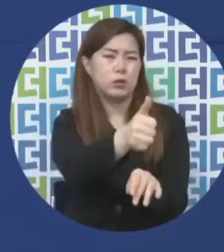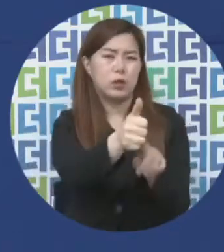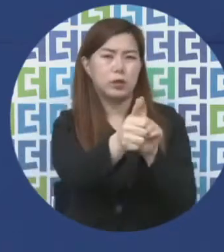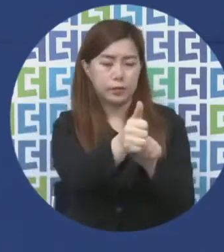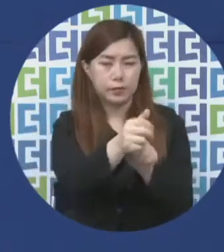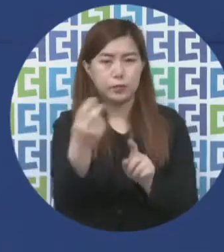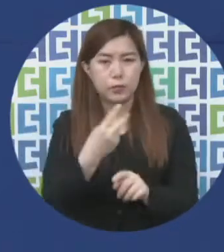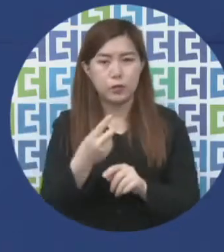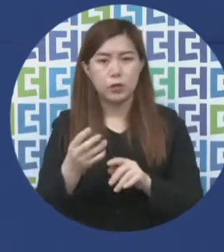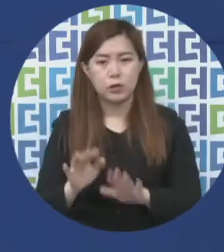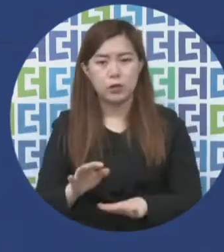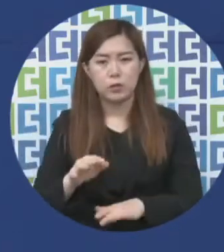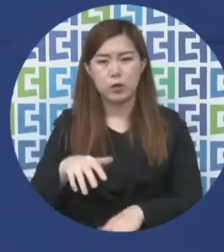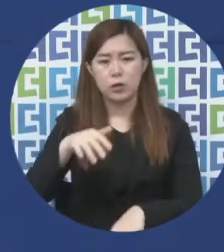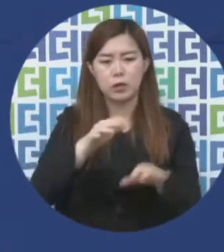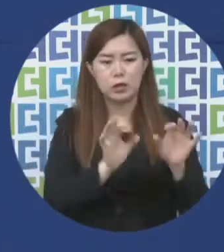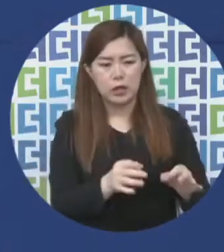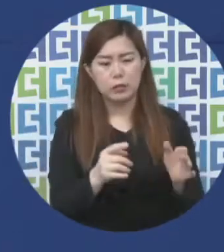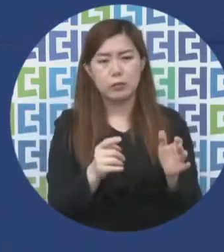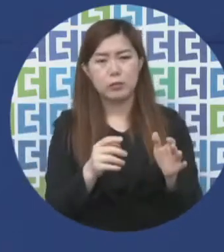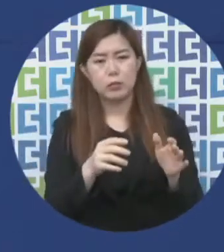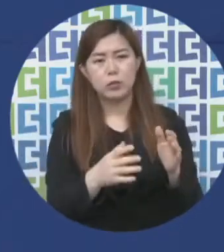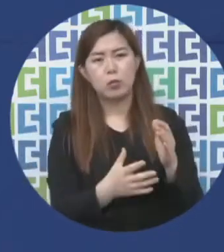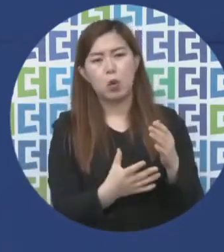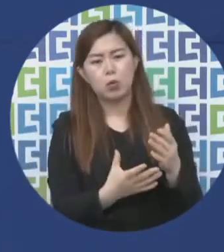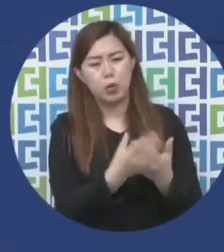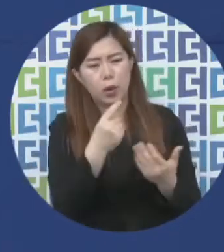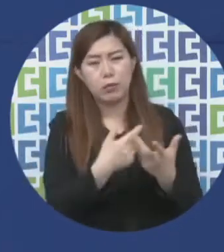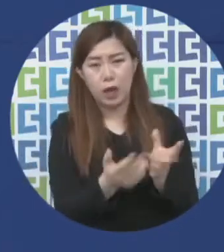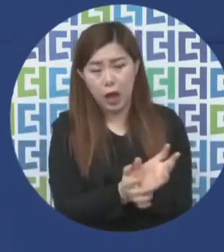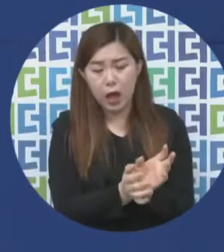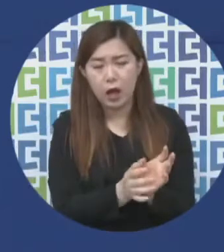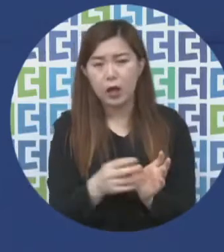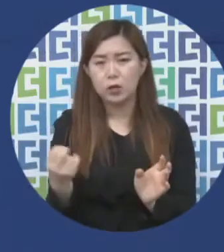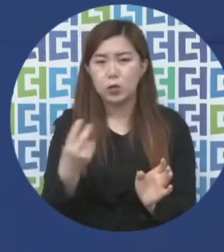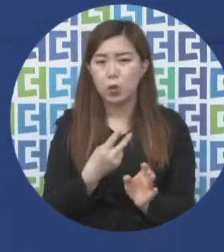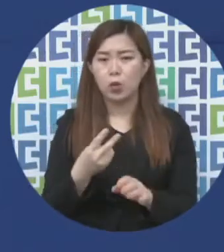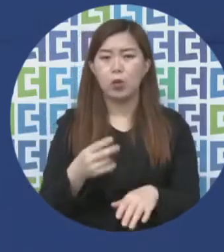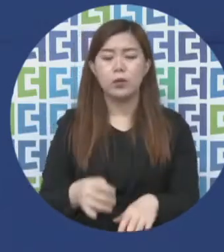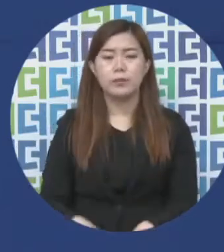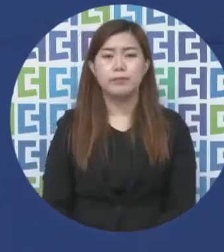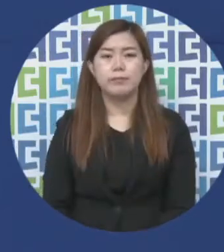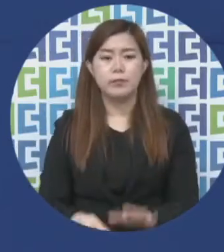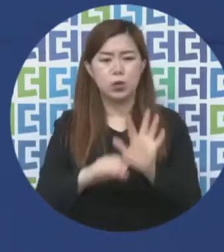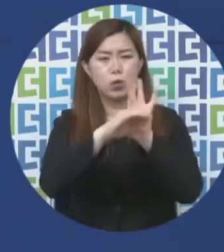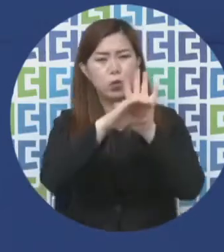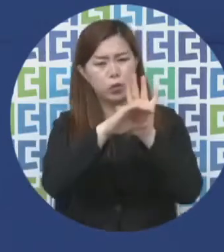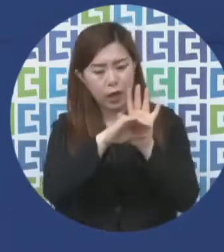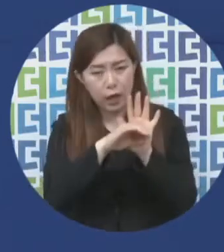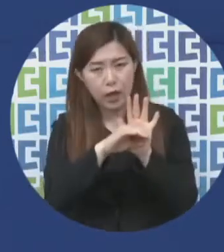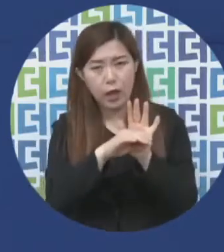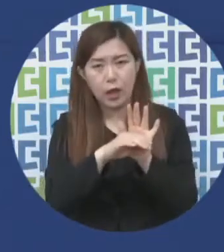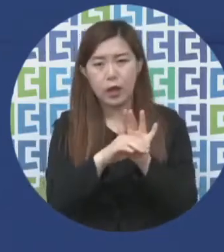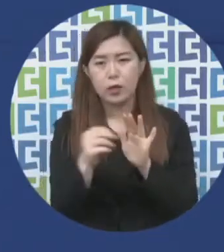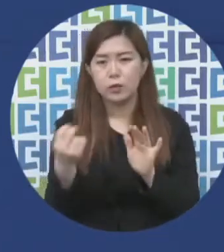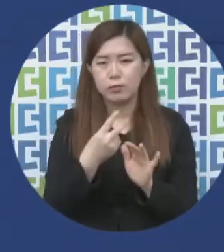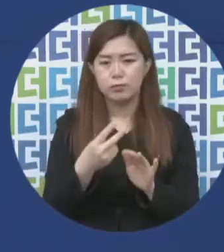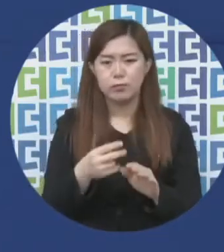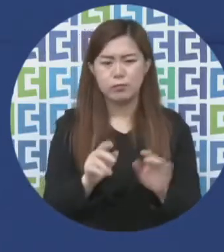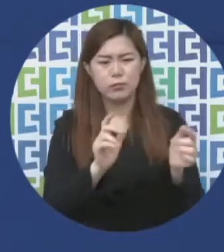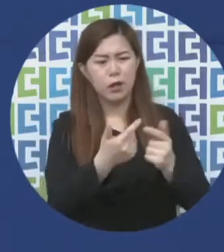테러범 부추킨 김종인 위원장의 미통당, 수도권을 위협하고 있는 코로나19,